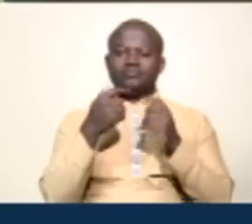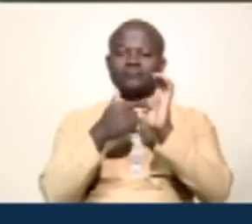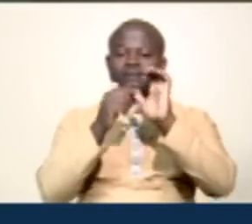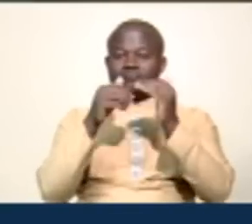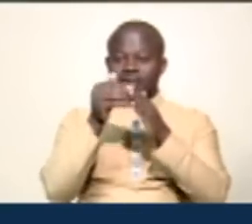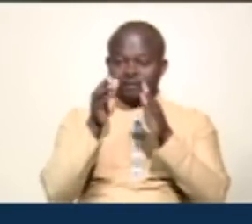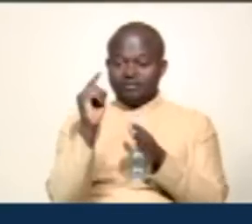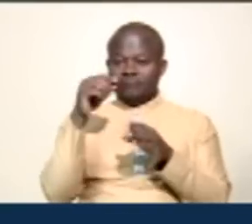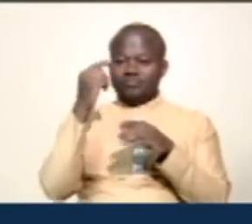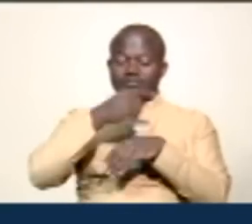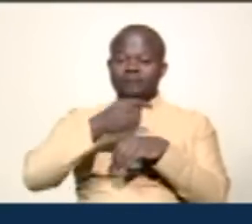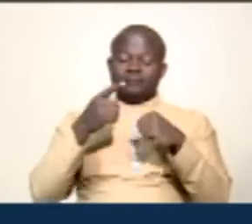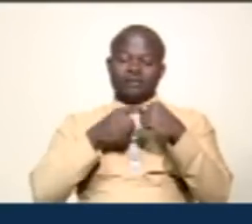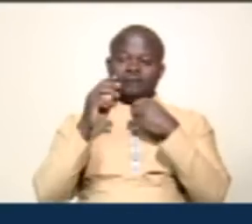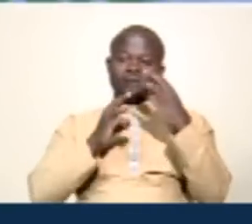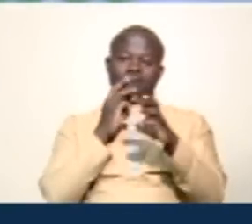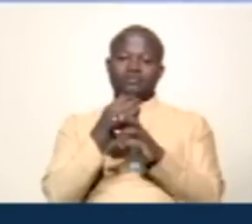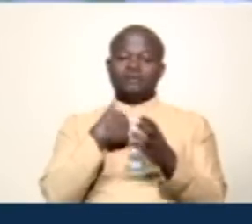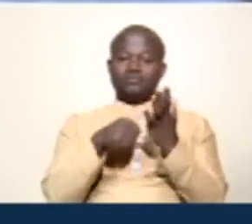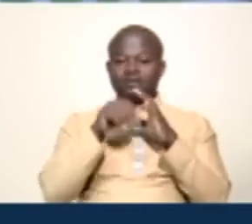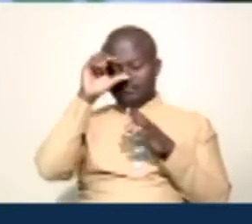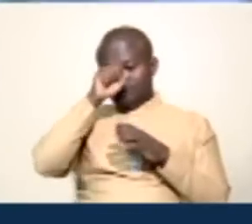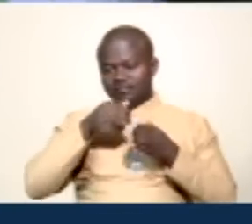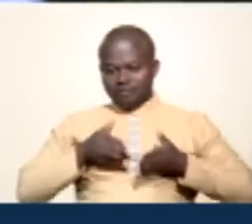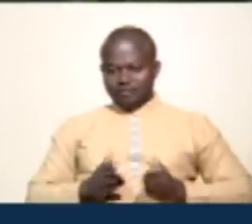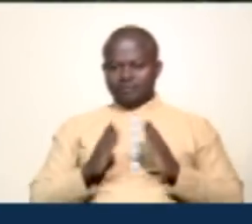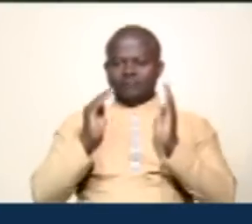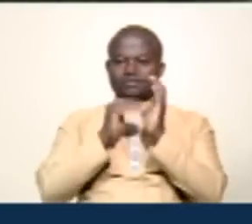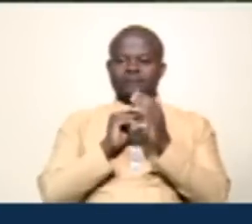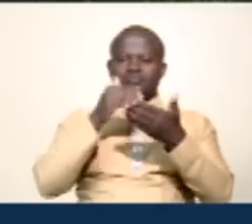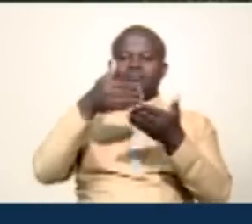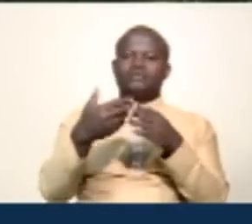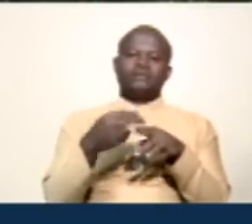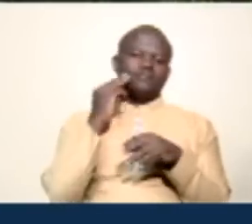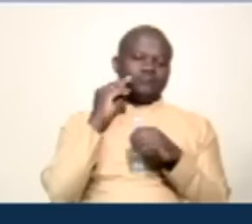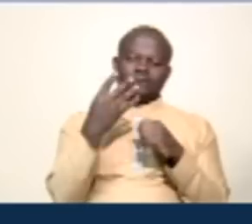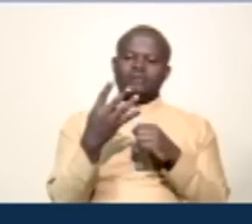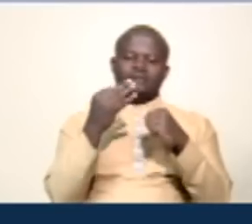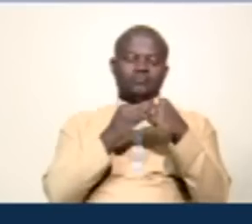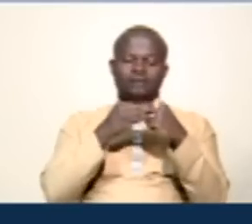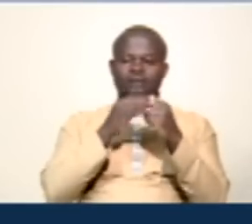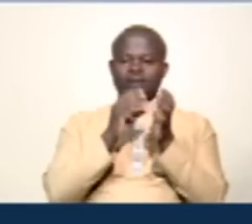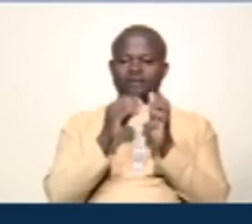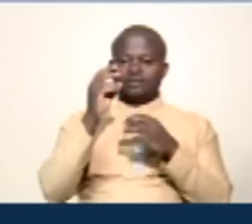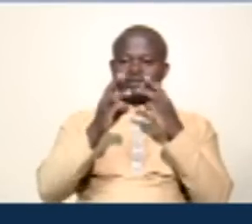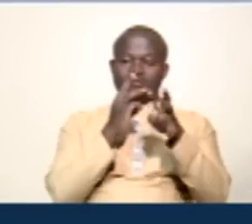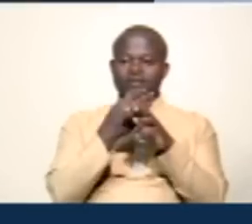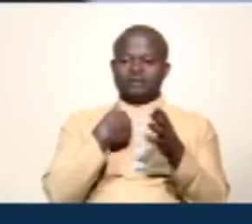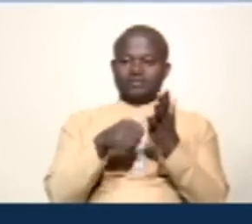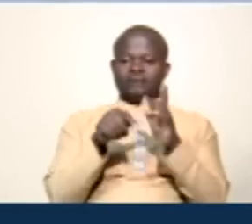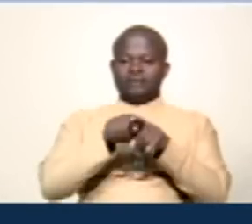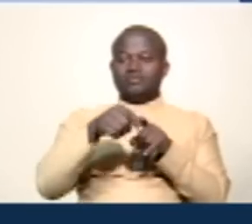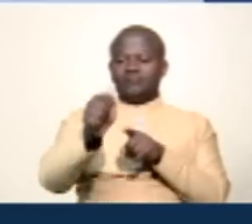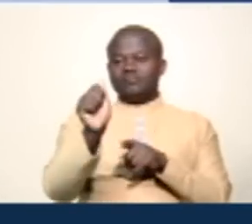byibuze umuntu umwe mu bantu batandatu ku isi afite ikibazo cyo kubura urubyaro, ndetse abagera kuri 48 n'igice ku isi bafite iki kibazo.